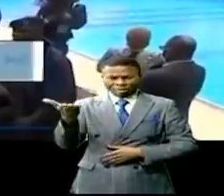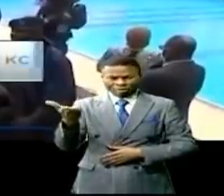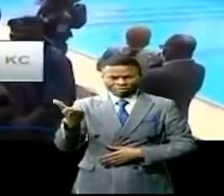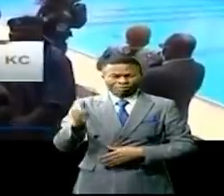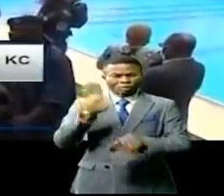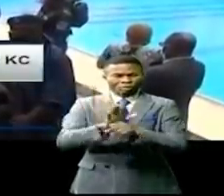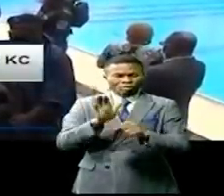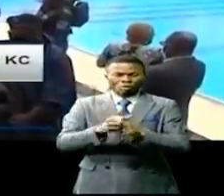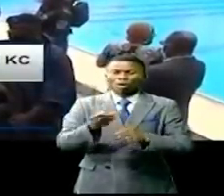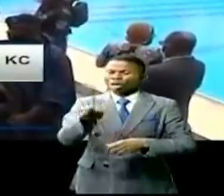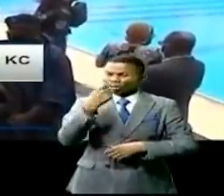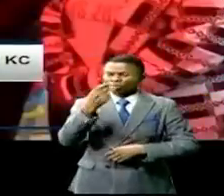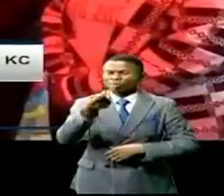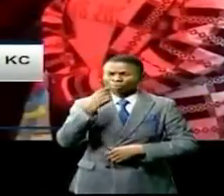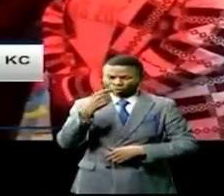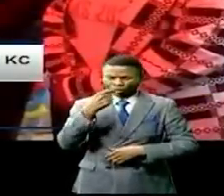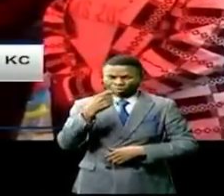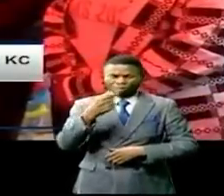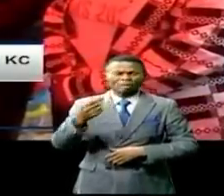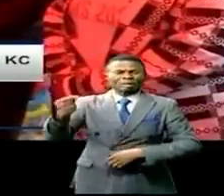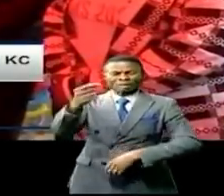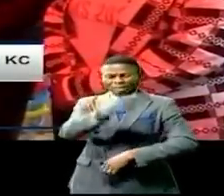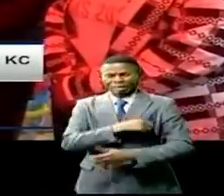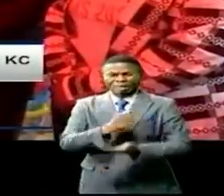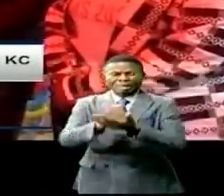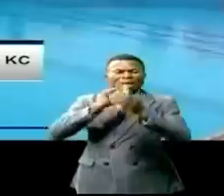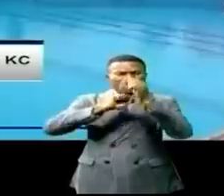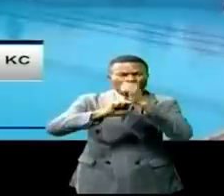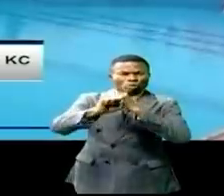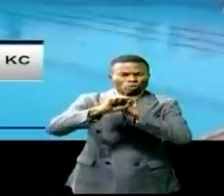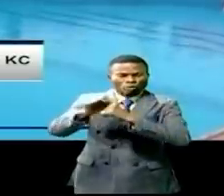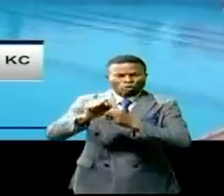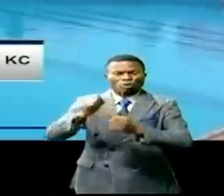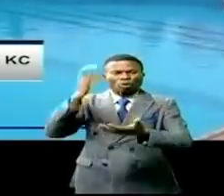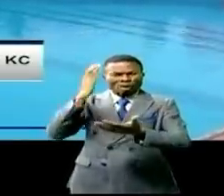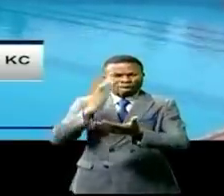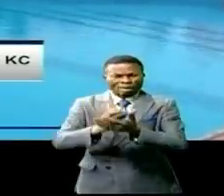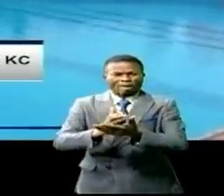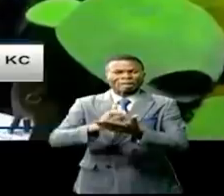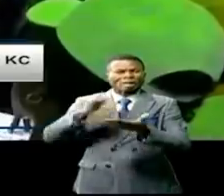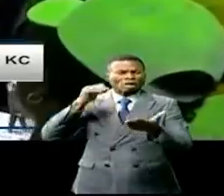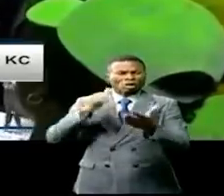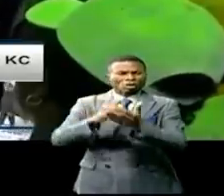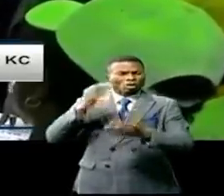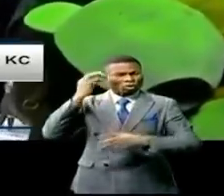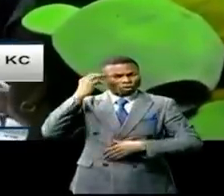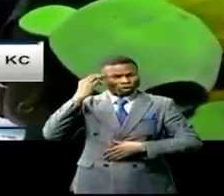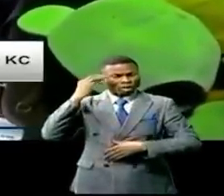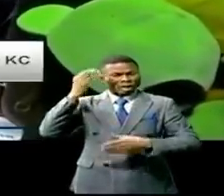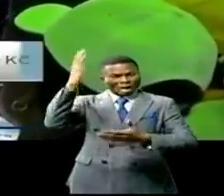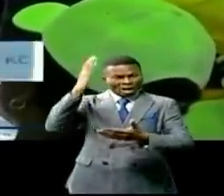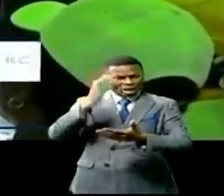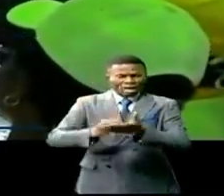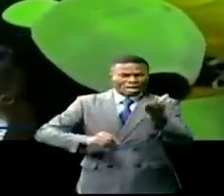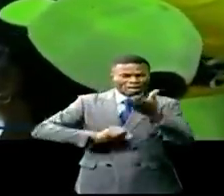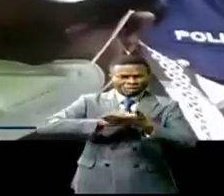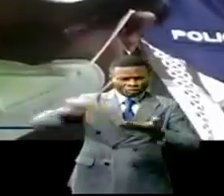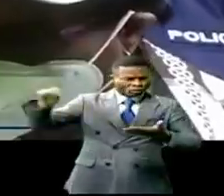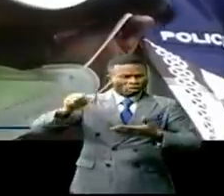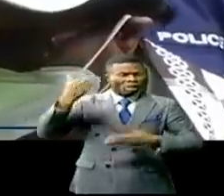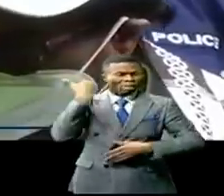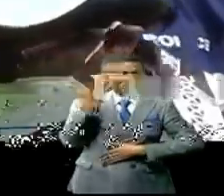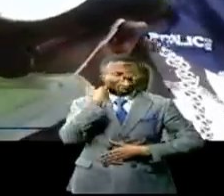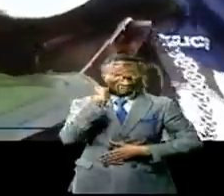produits des intrants servant de sensibilisation sur la lutte contre le sida dans le but de mettre un terme à ces fléaux